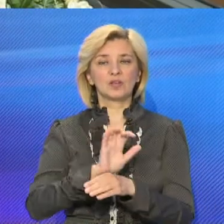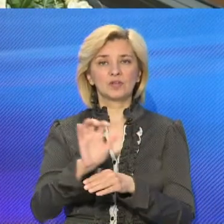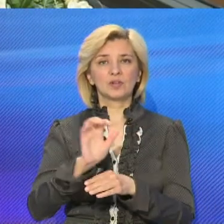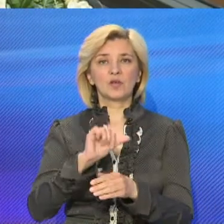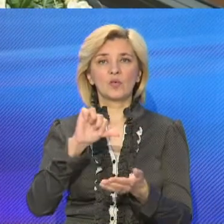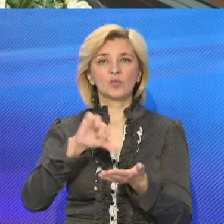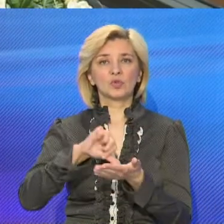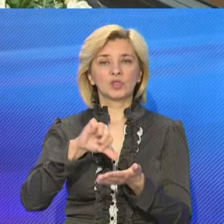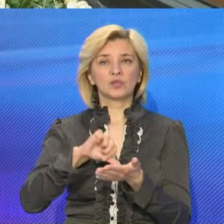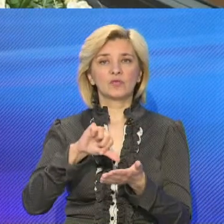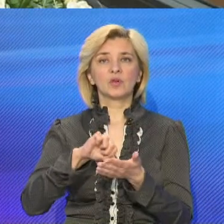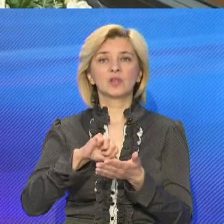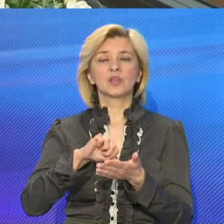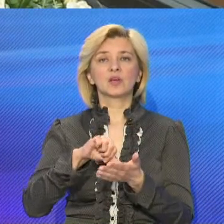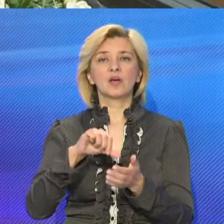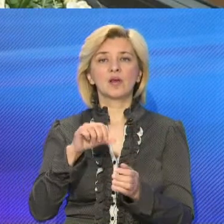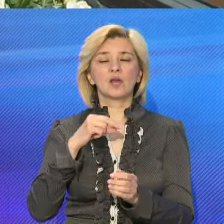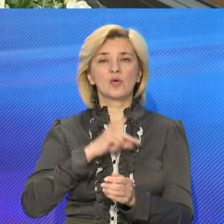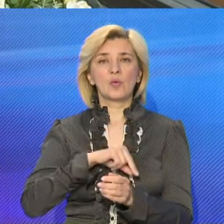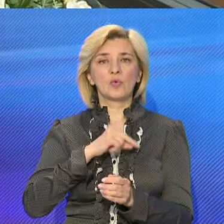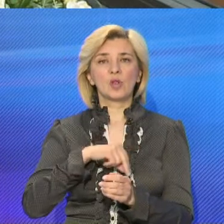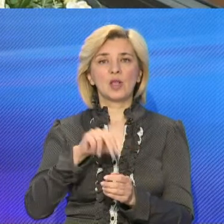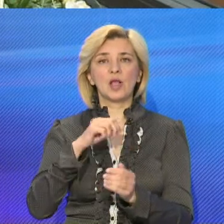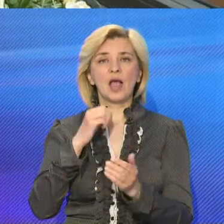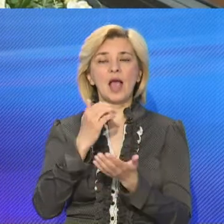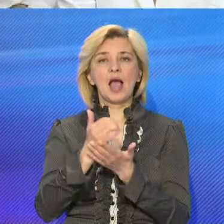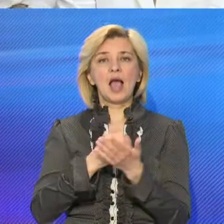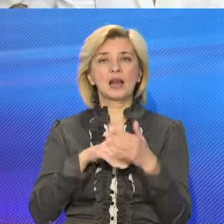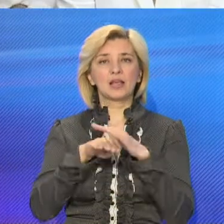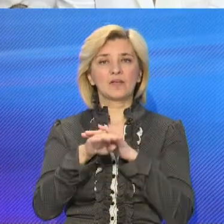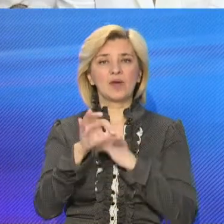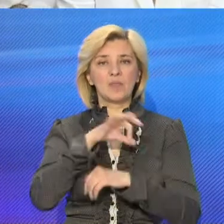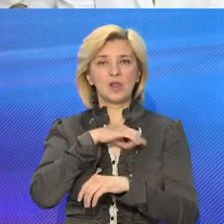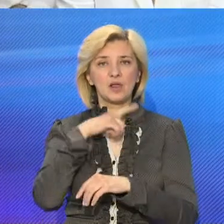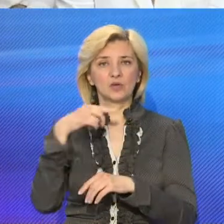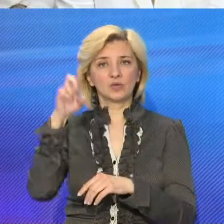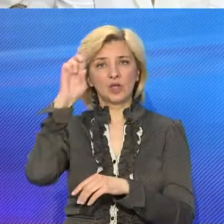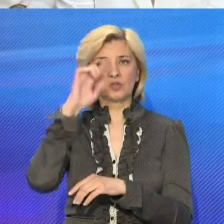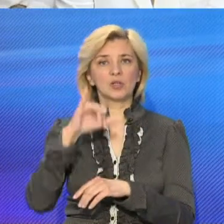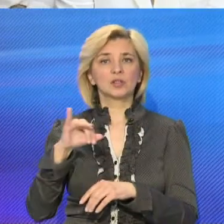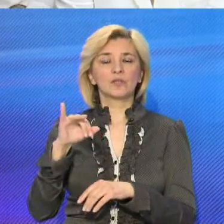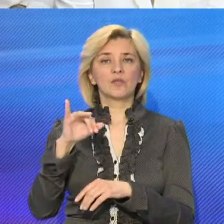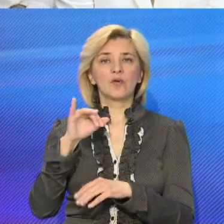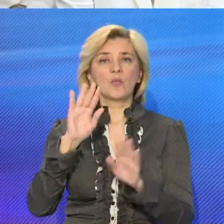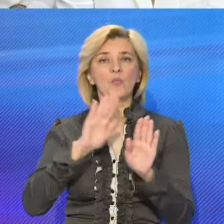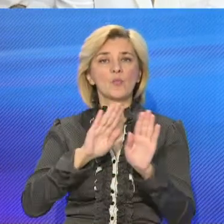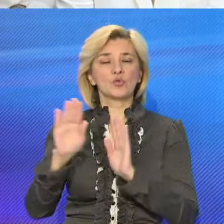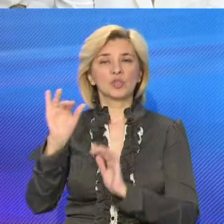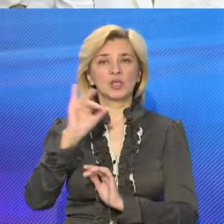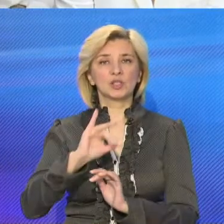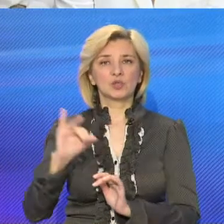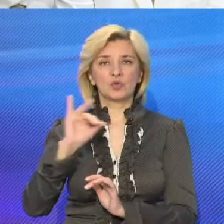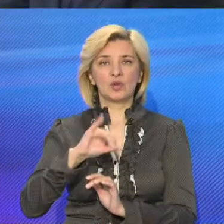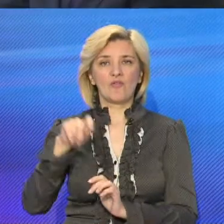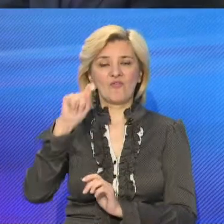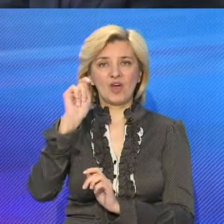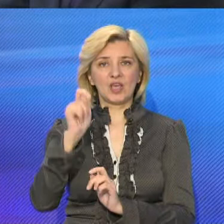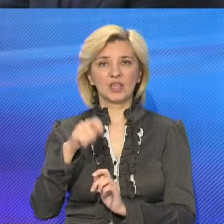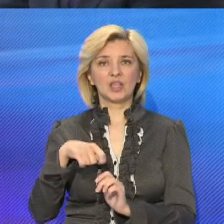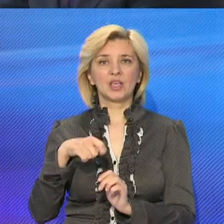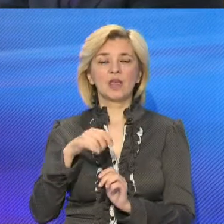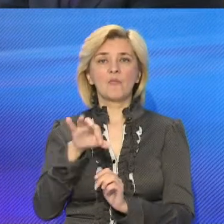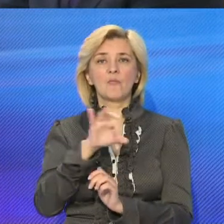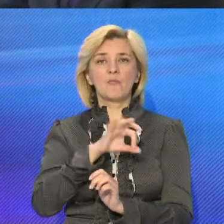супрацоўнікі Нацыянальнага архіва Беларусі, Дзяржаўнага музея гісторыі Вялікай Айчыннай вайны, Беларускага архіва кіна, фота, фона